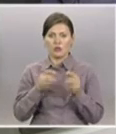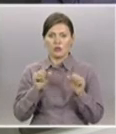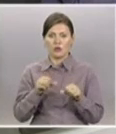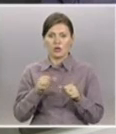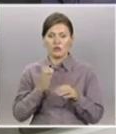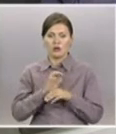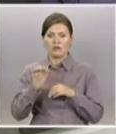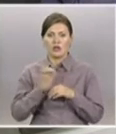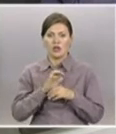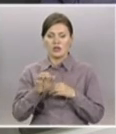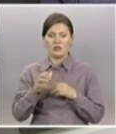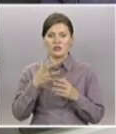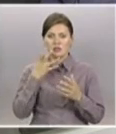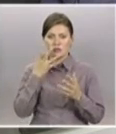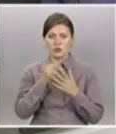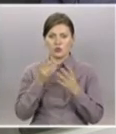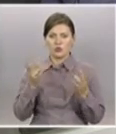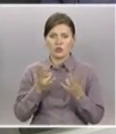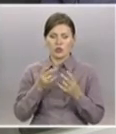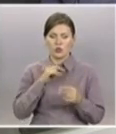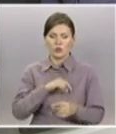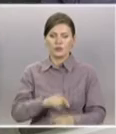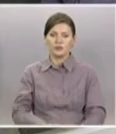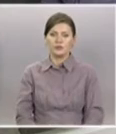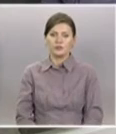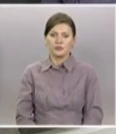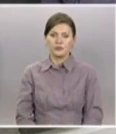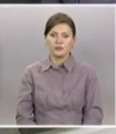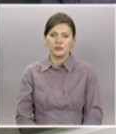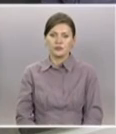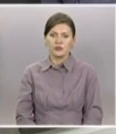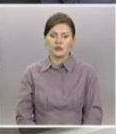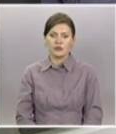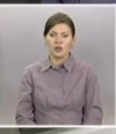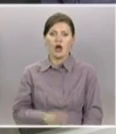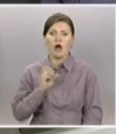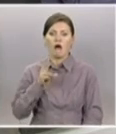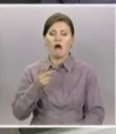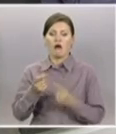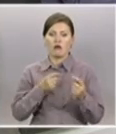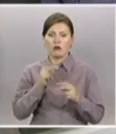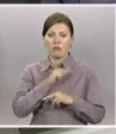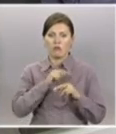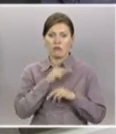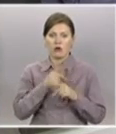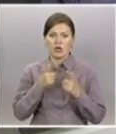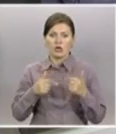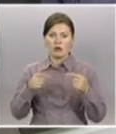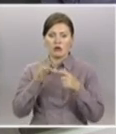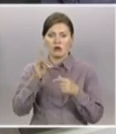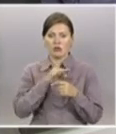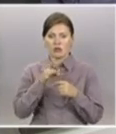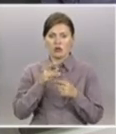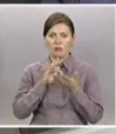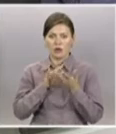может отправлять свои нужды, духовные нужды. Нужан, как контролируется работа этих самых религиозных объединений и